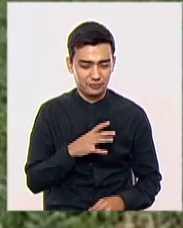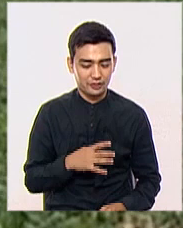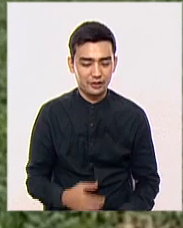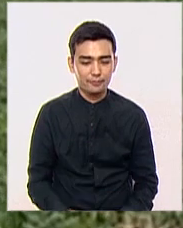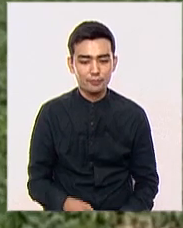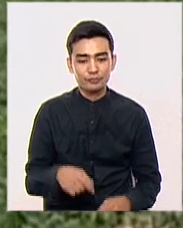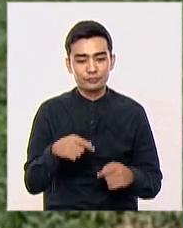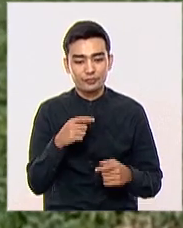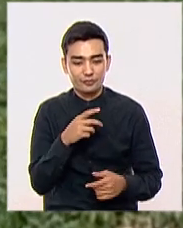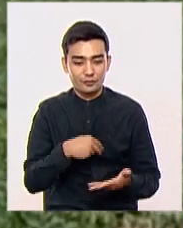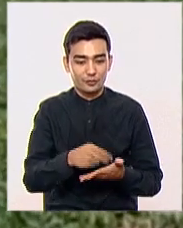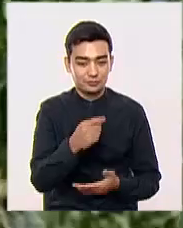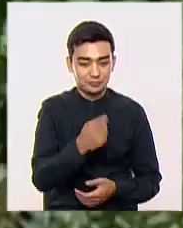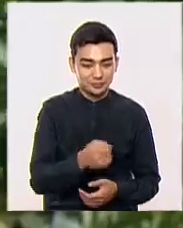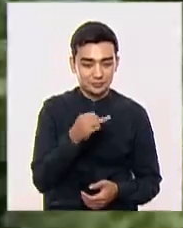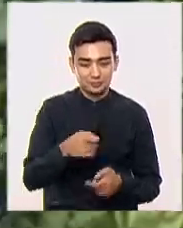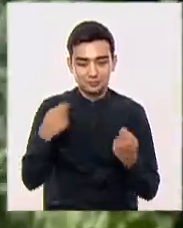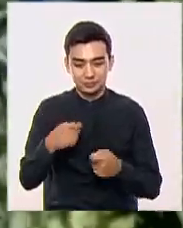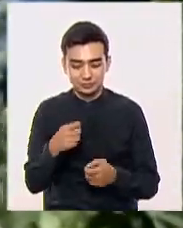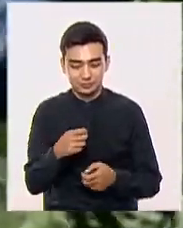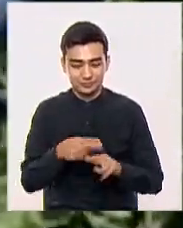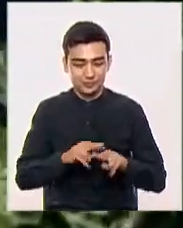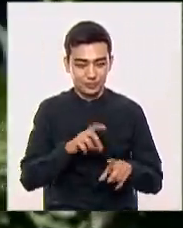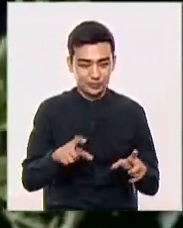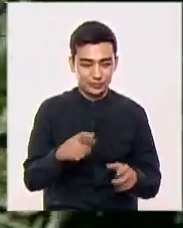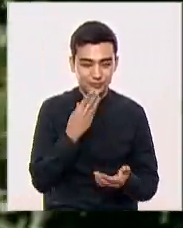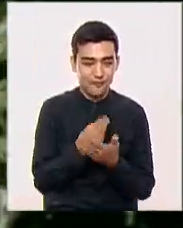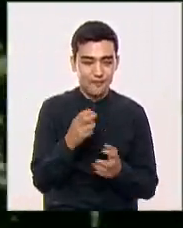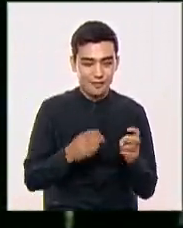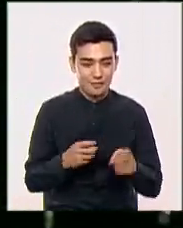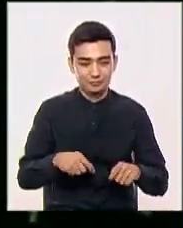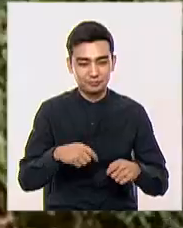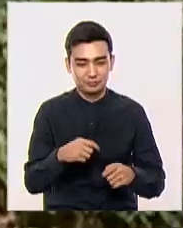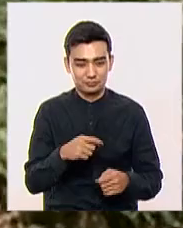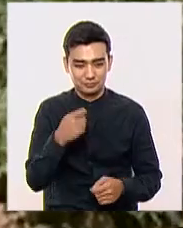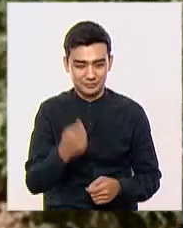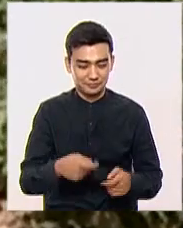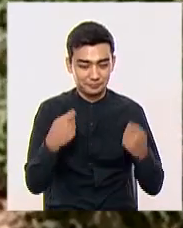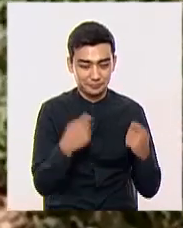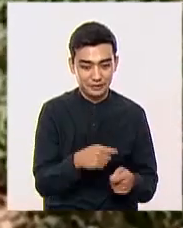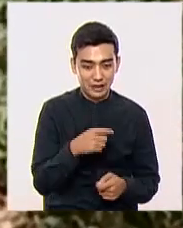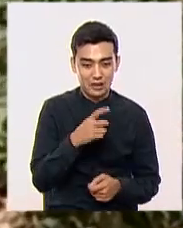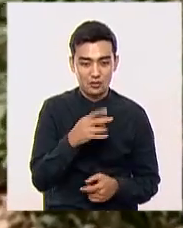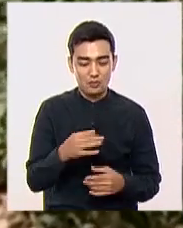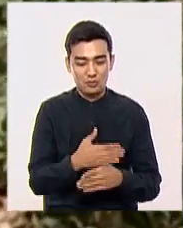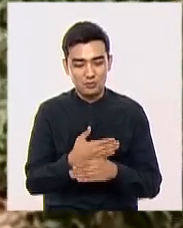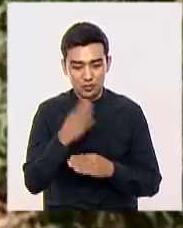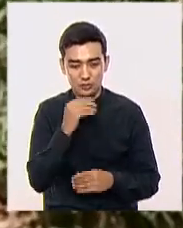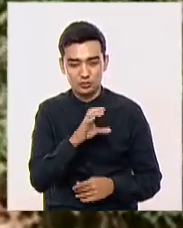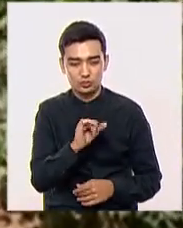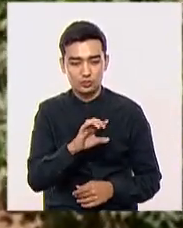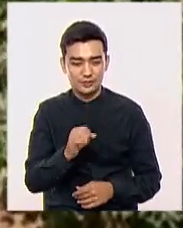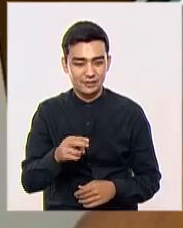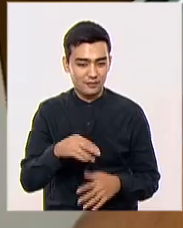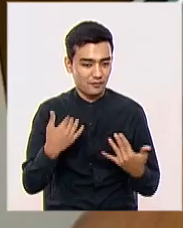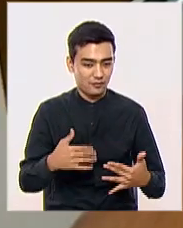хорошо устроились. Из-за низкой рентабельности фермеры готовы отдавать им свою продукцию почти за копейки. Помочь может только субсидирование.